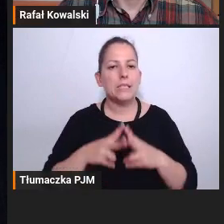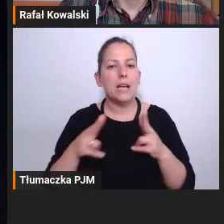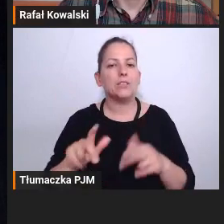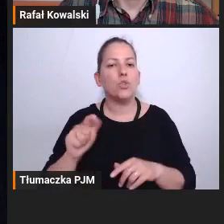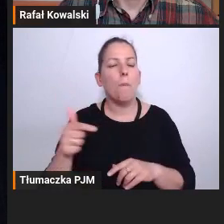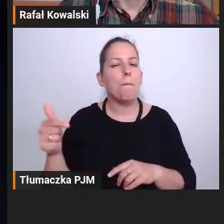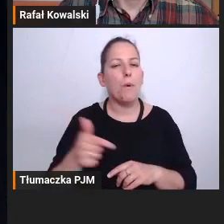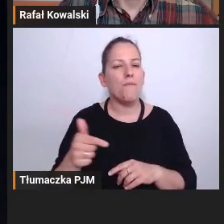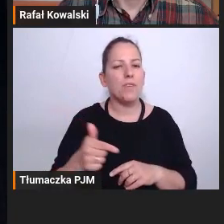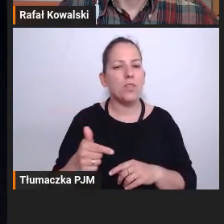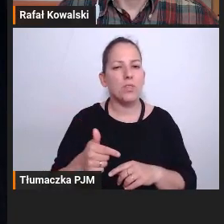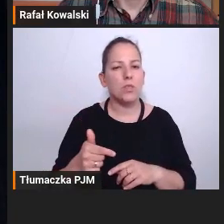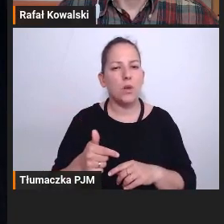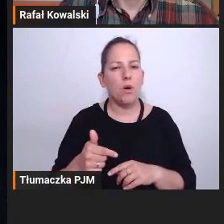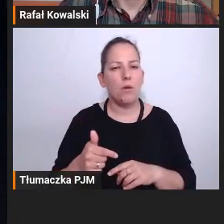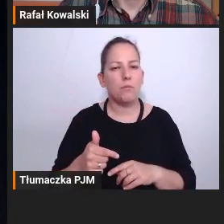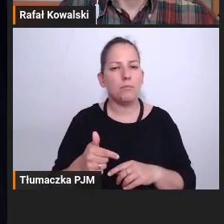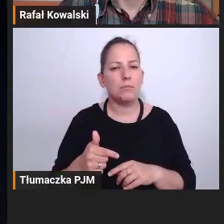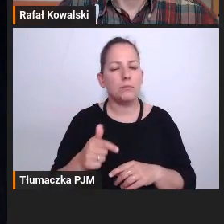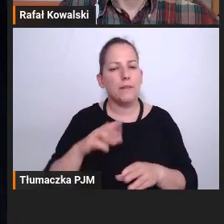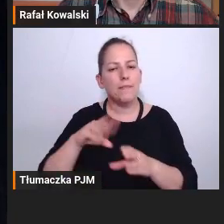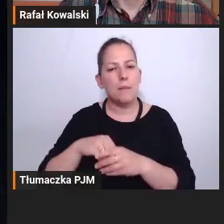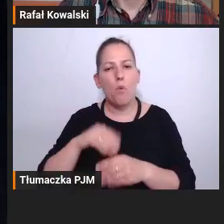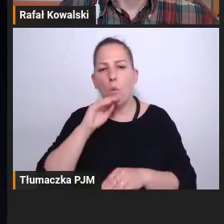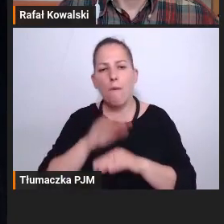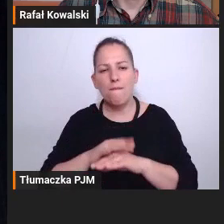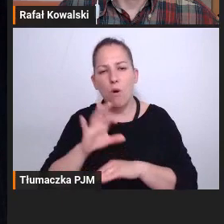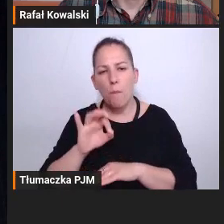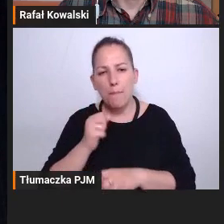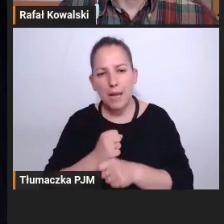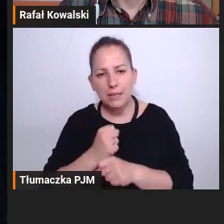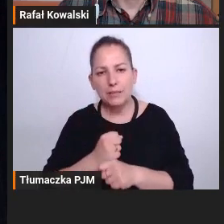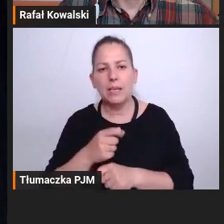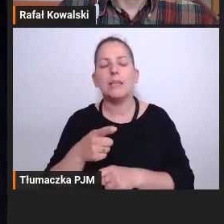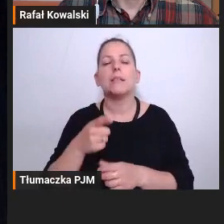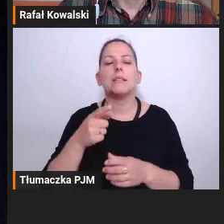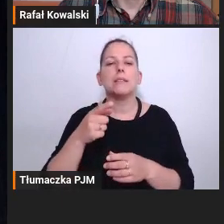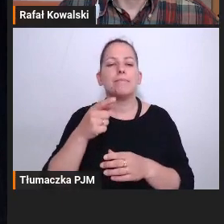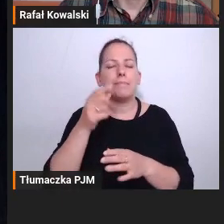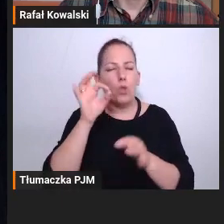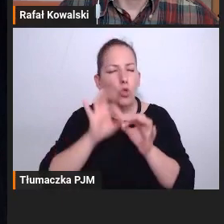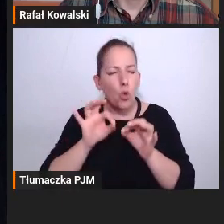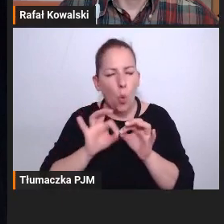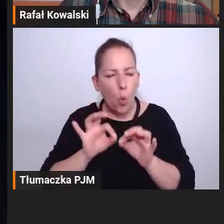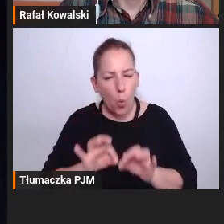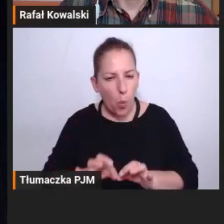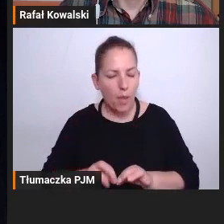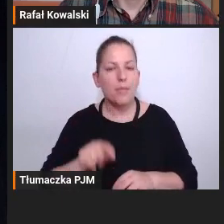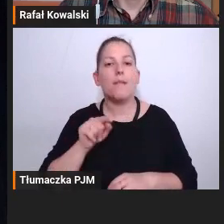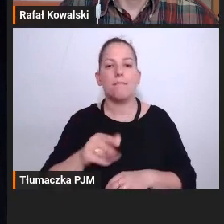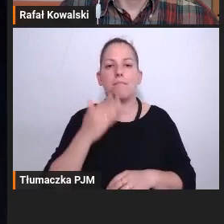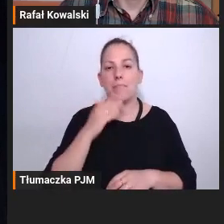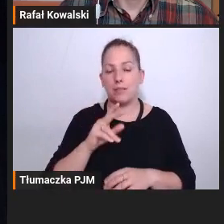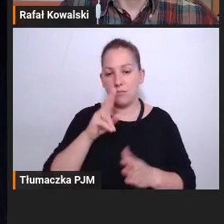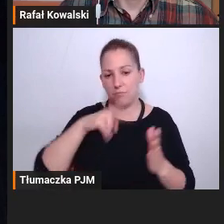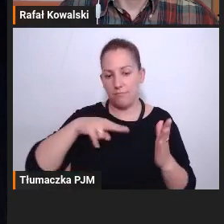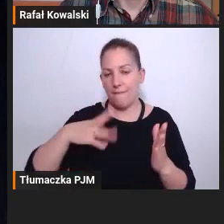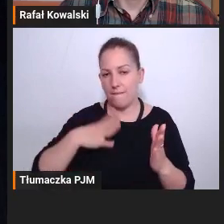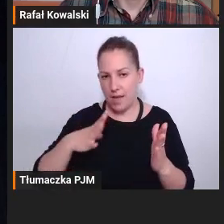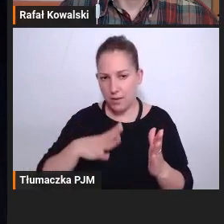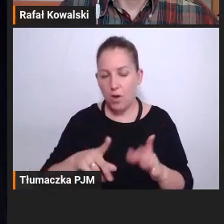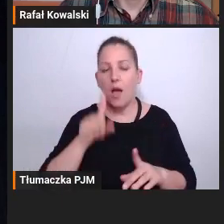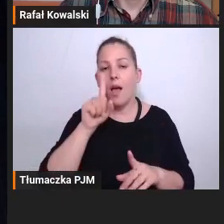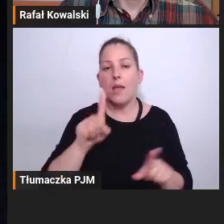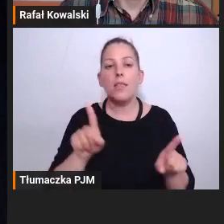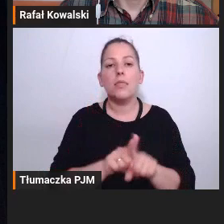powinno się znaleźć w umowie o pracę, bardziej takie kwestie doprecyzowania, więc warto się temu przyjrzeć. I jeszcze to,